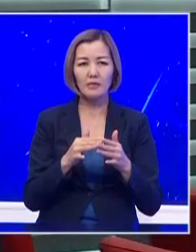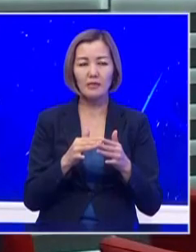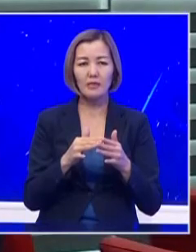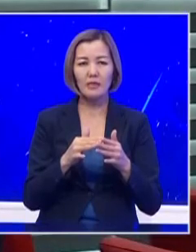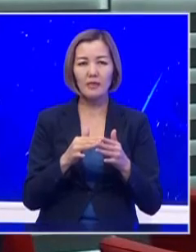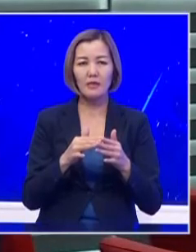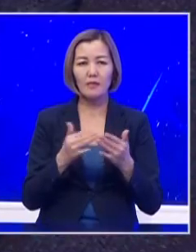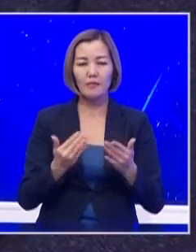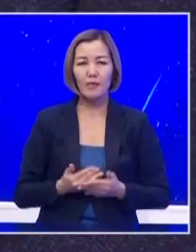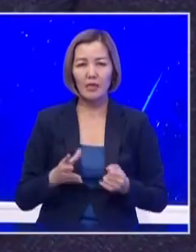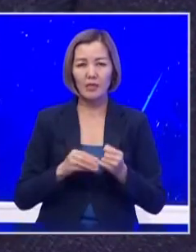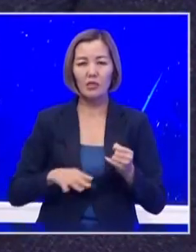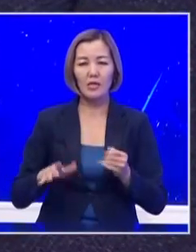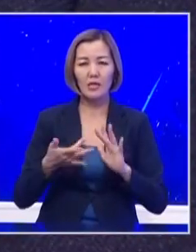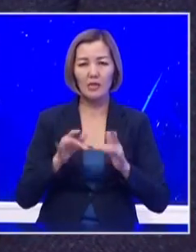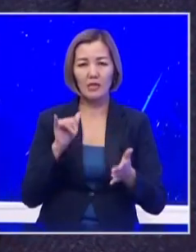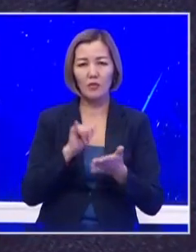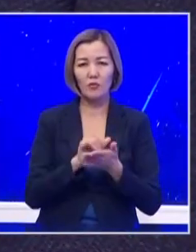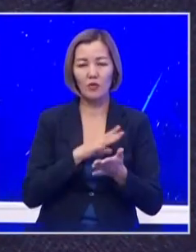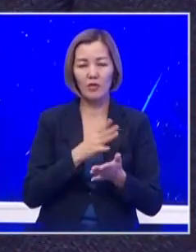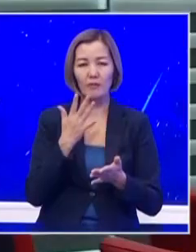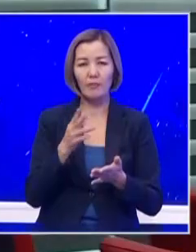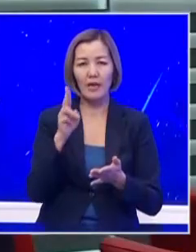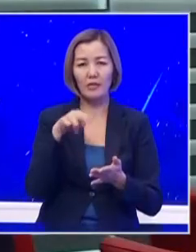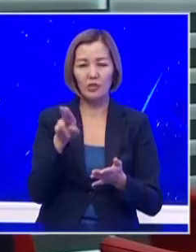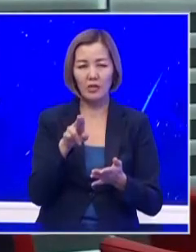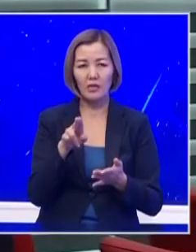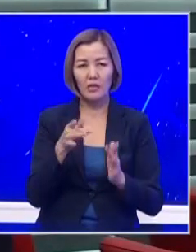мекенжайларда интернет желісін орнатады олар. 5G енді